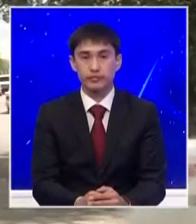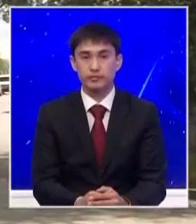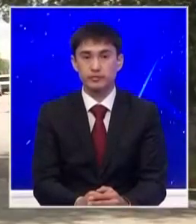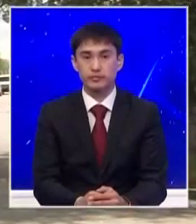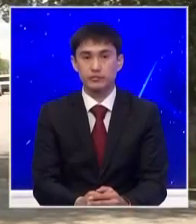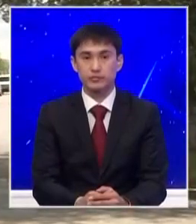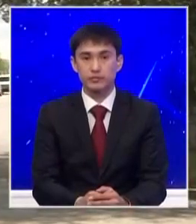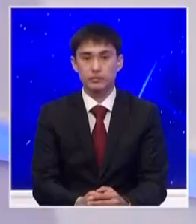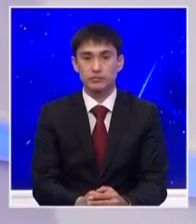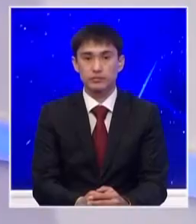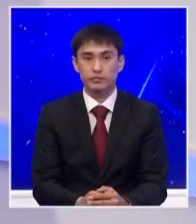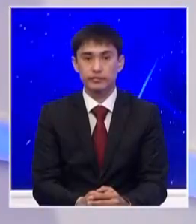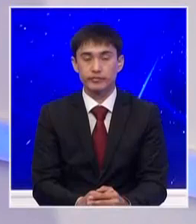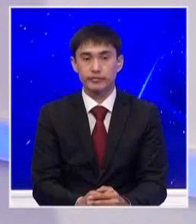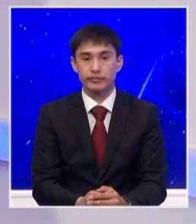ЖТСУ.